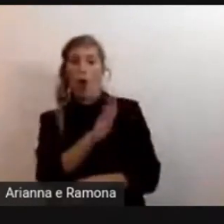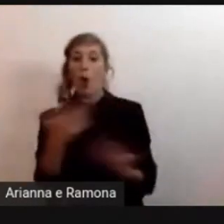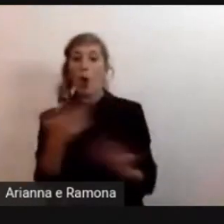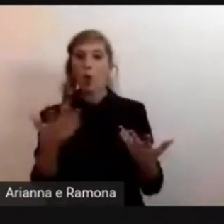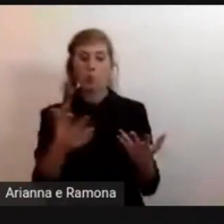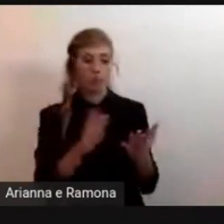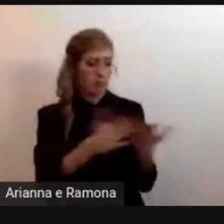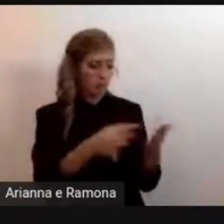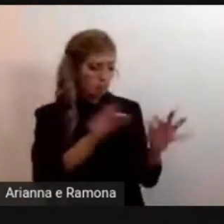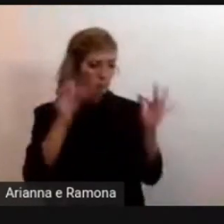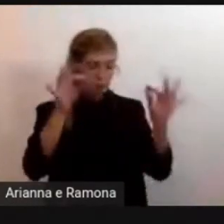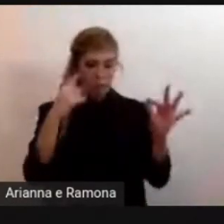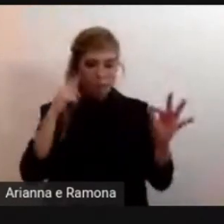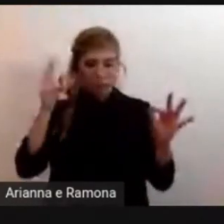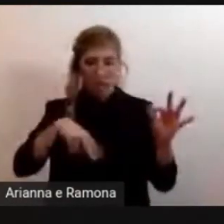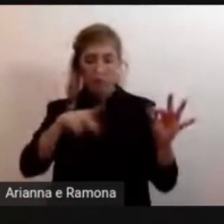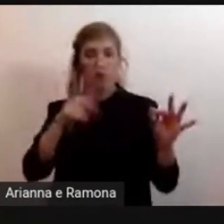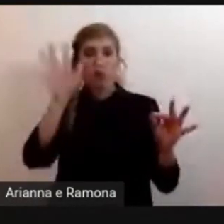paradossale